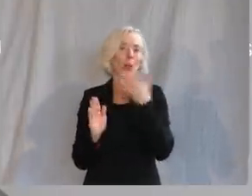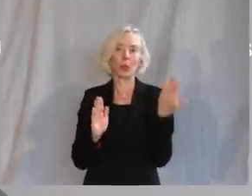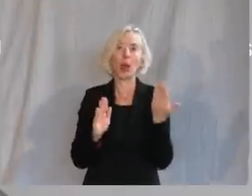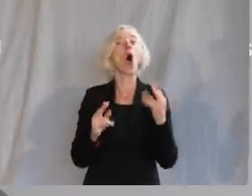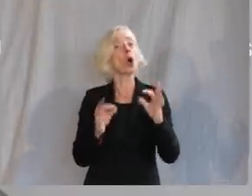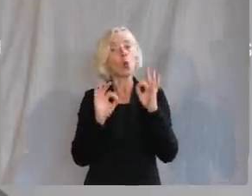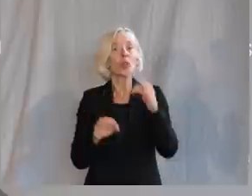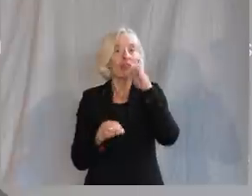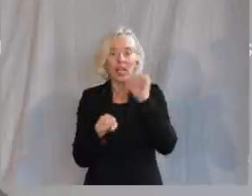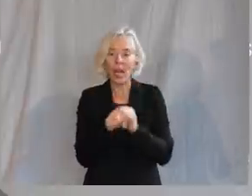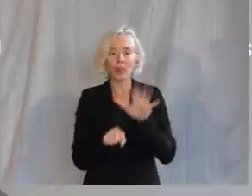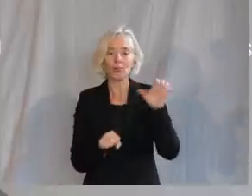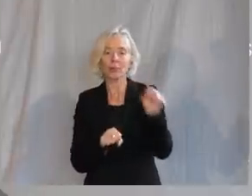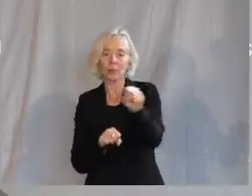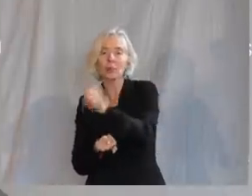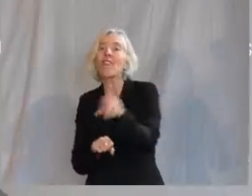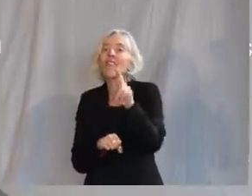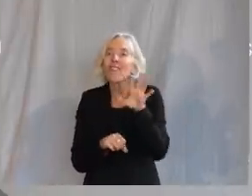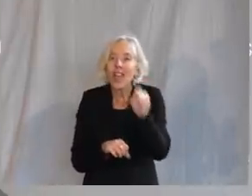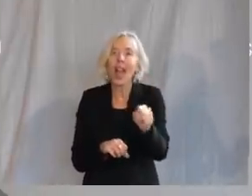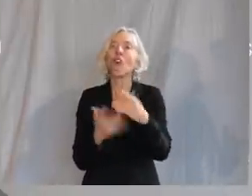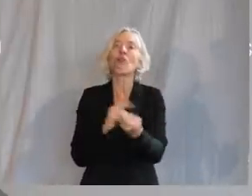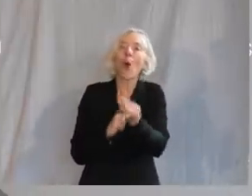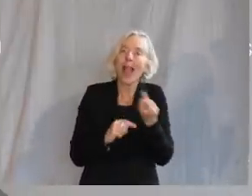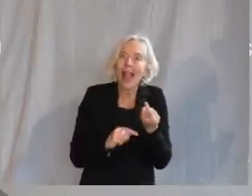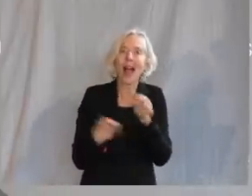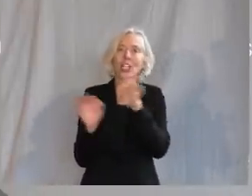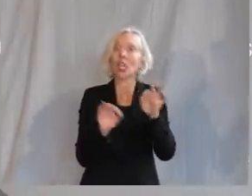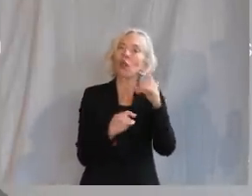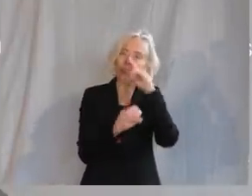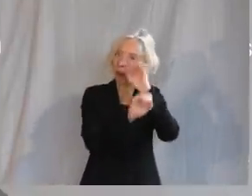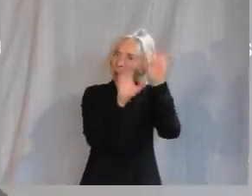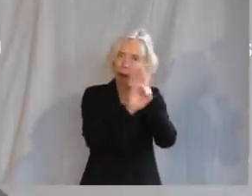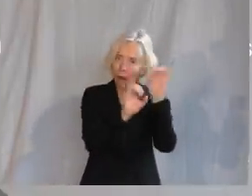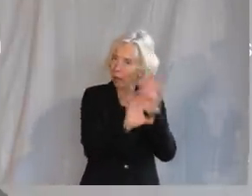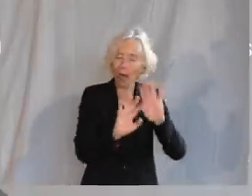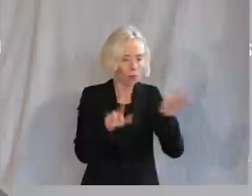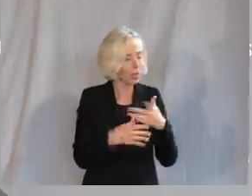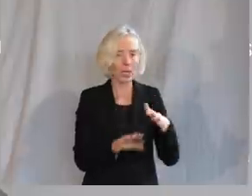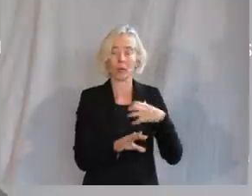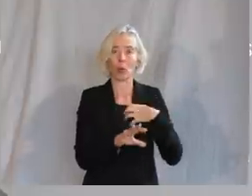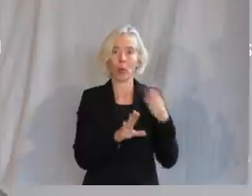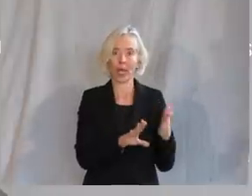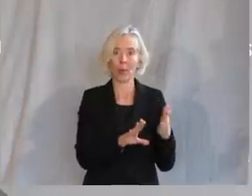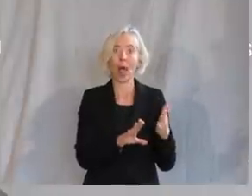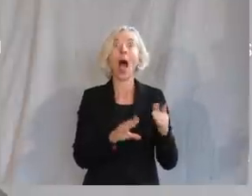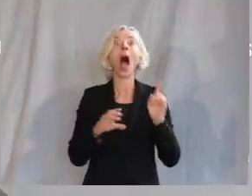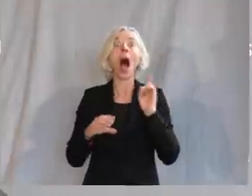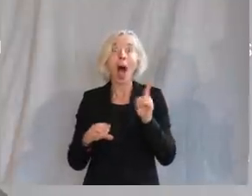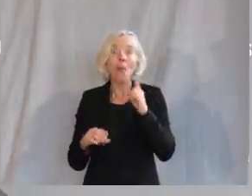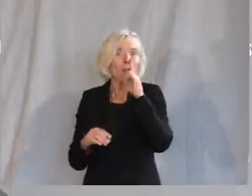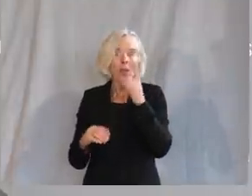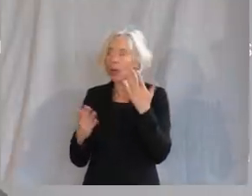Infektionsketten auch entsprechend unterbrochen werden können. Schwierig wird es eben, wenn genau dieses nicht mehr stattfinden